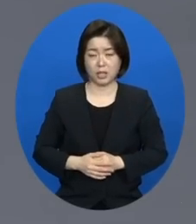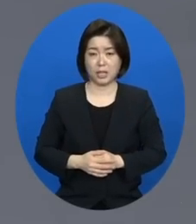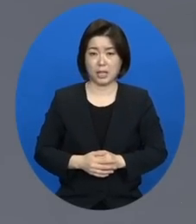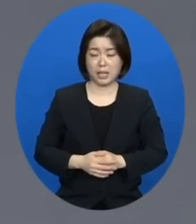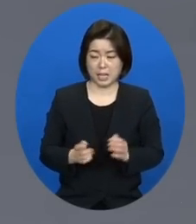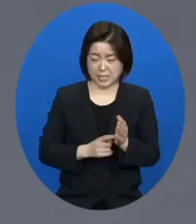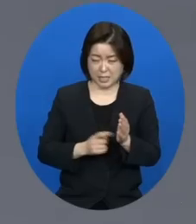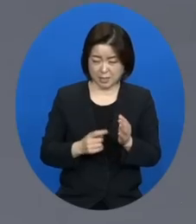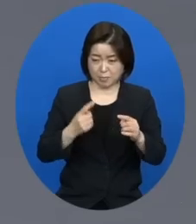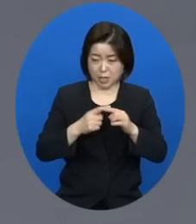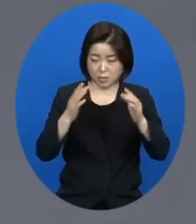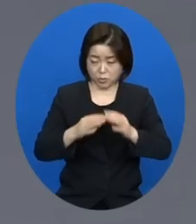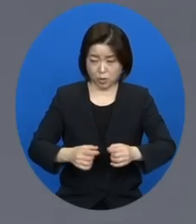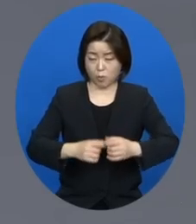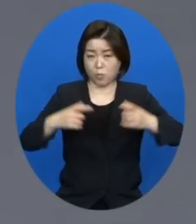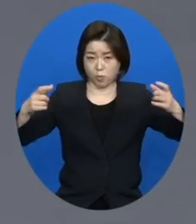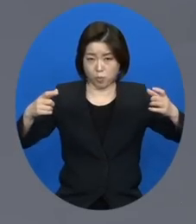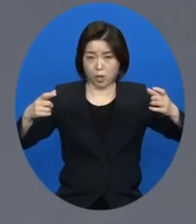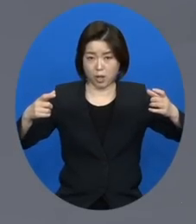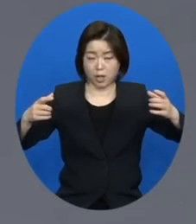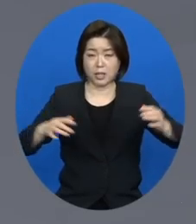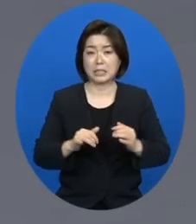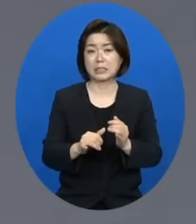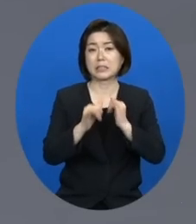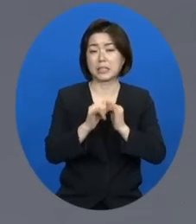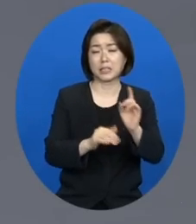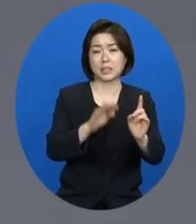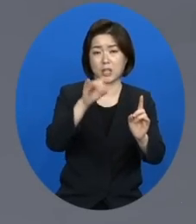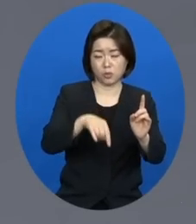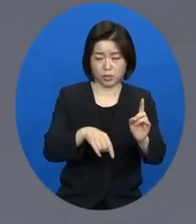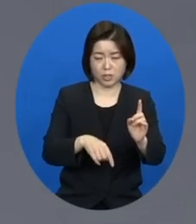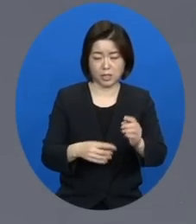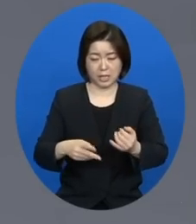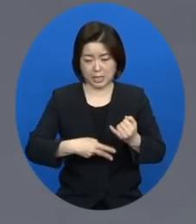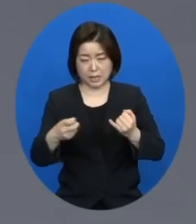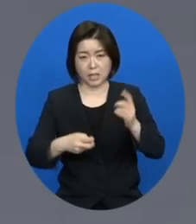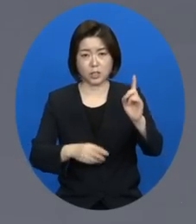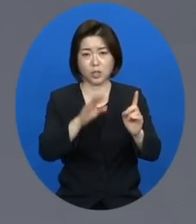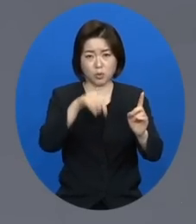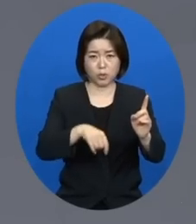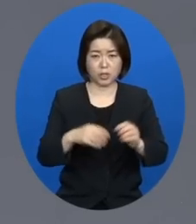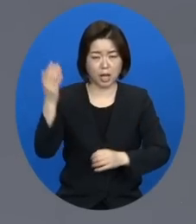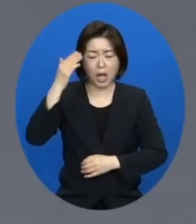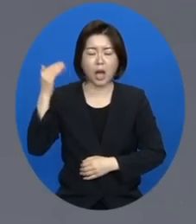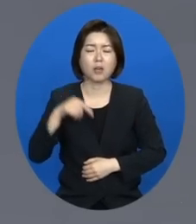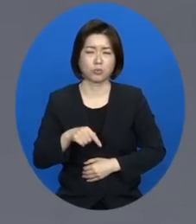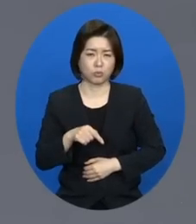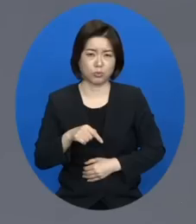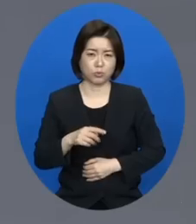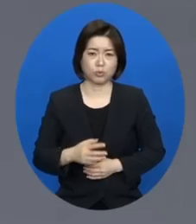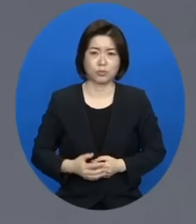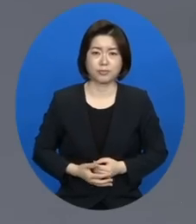대한민국에 자살률 1위, 낙태율 1위가 웬 말일까?